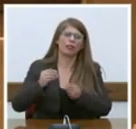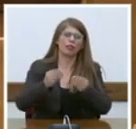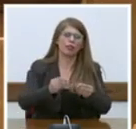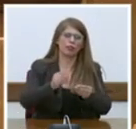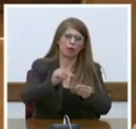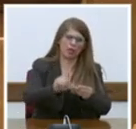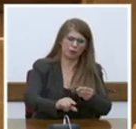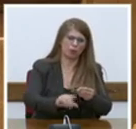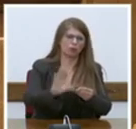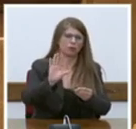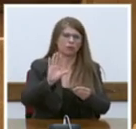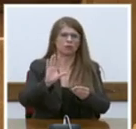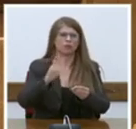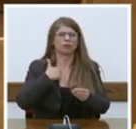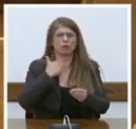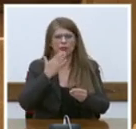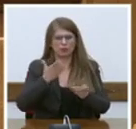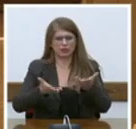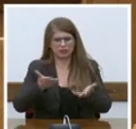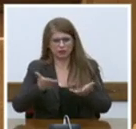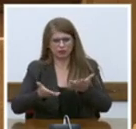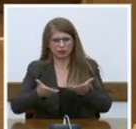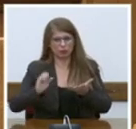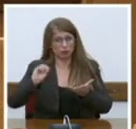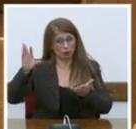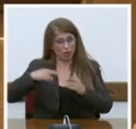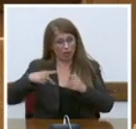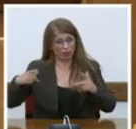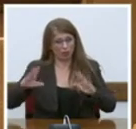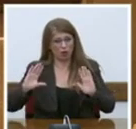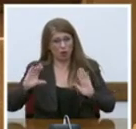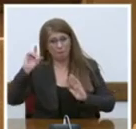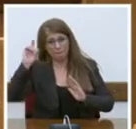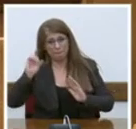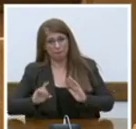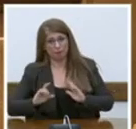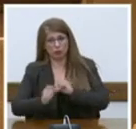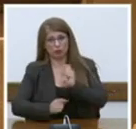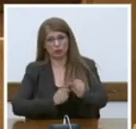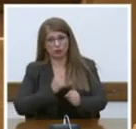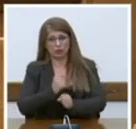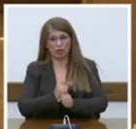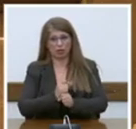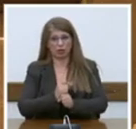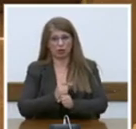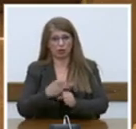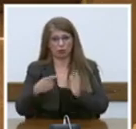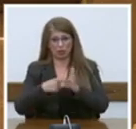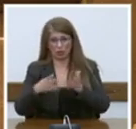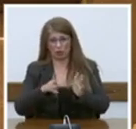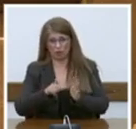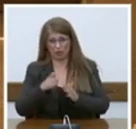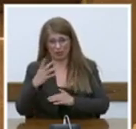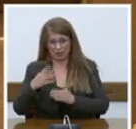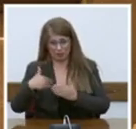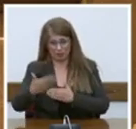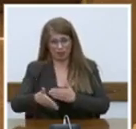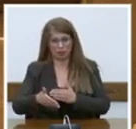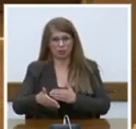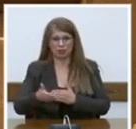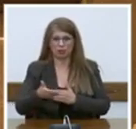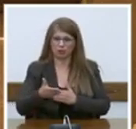παραχωρήσεις, δεν χωράνε συμβιβασμοί με τον εχθρό. Μήπως στα χρόνια της μεταπολίτευσης έχουμε δει να τηρείται στο